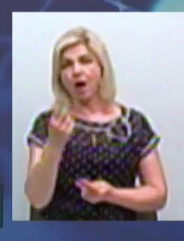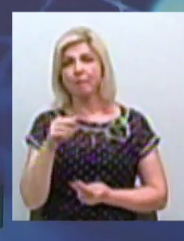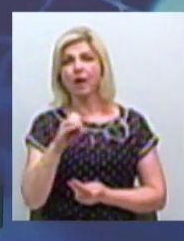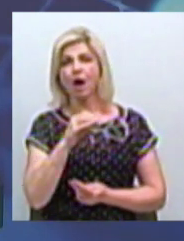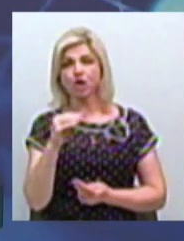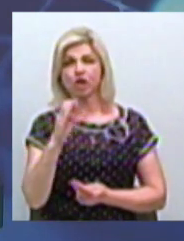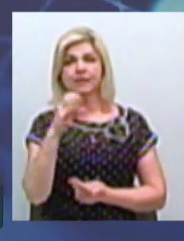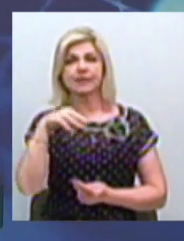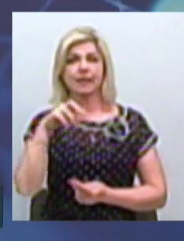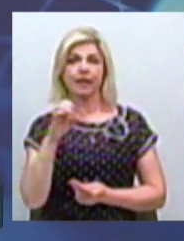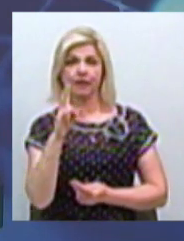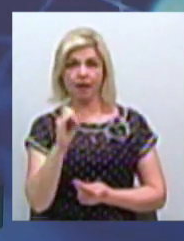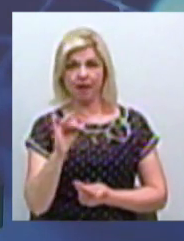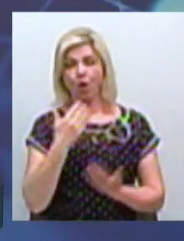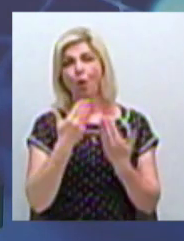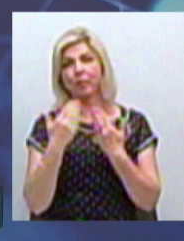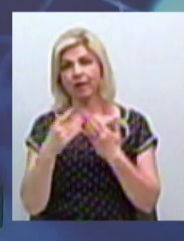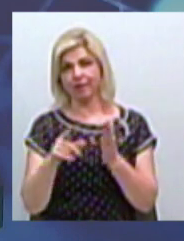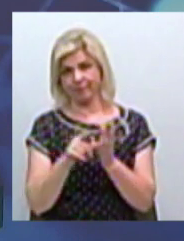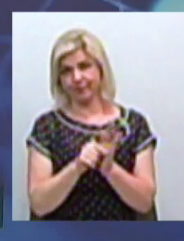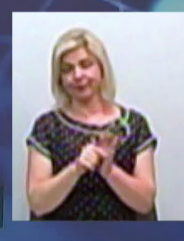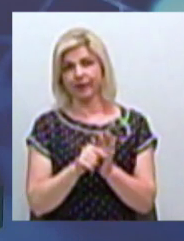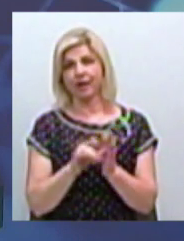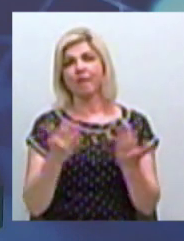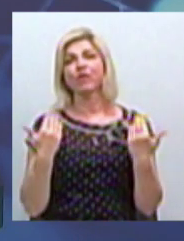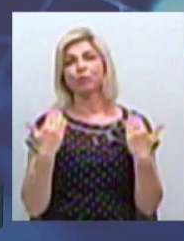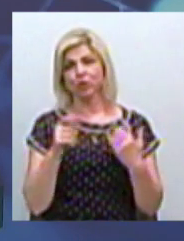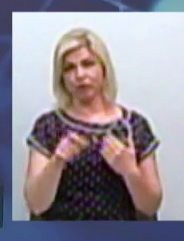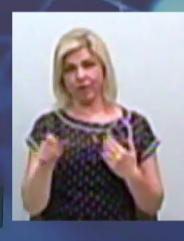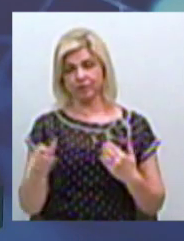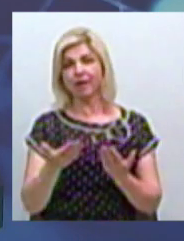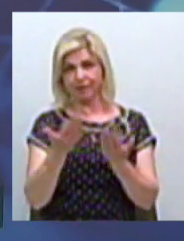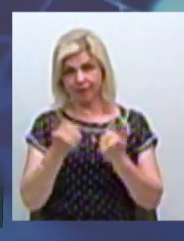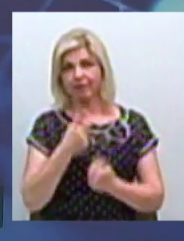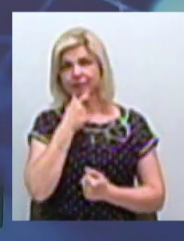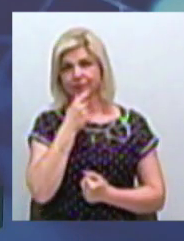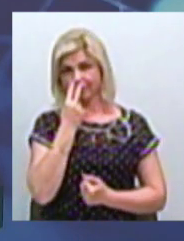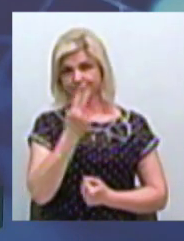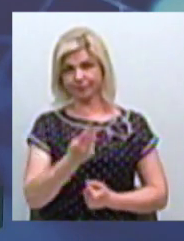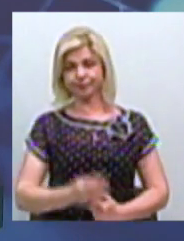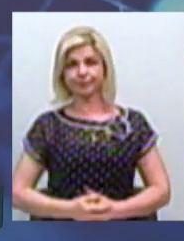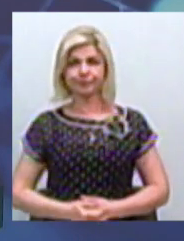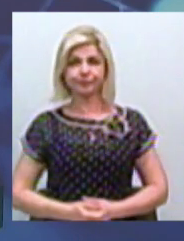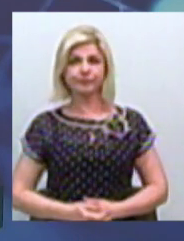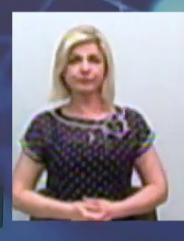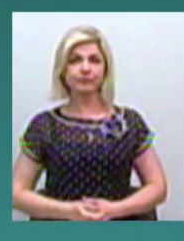Стрілка і поспілкувались з відпочиваючими. Давайте поспілкуємось з ними